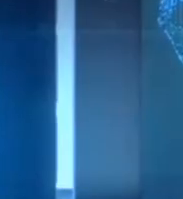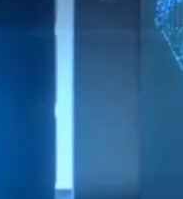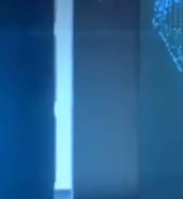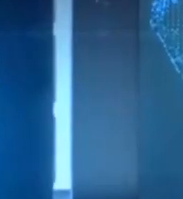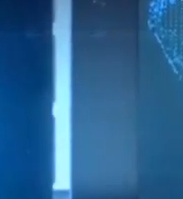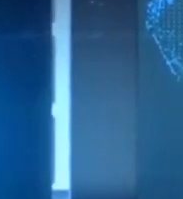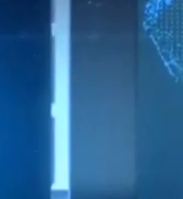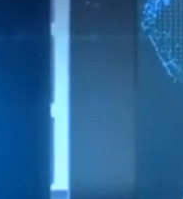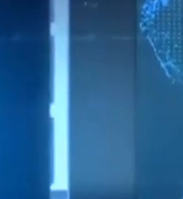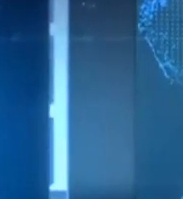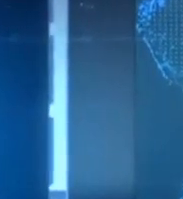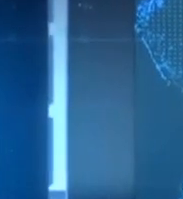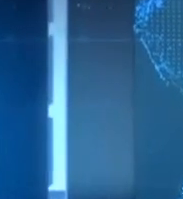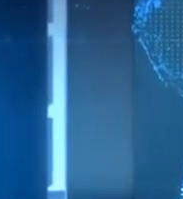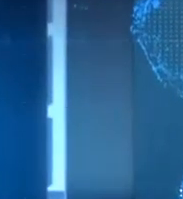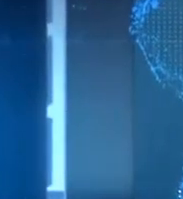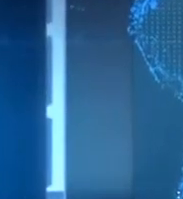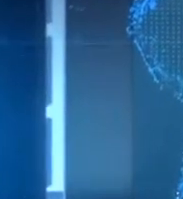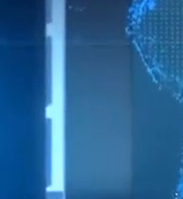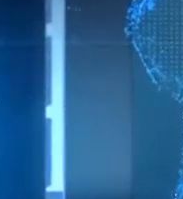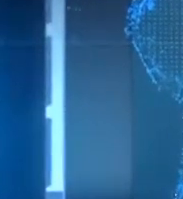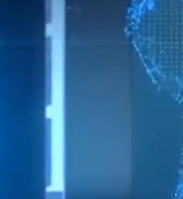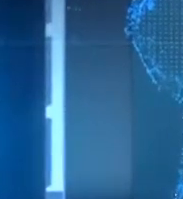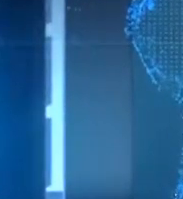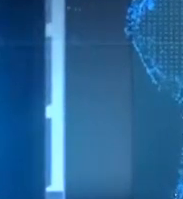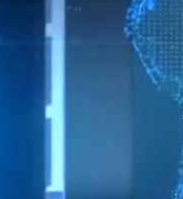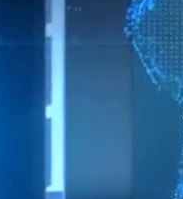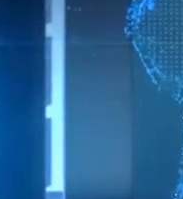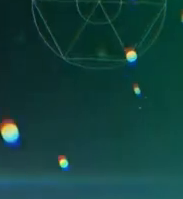Мадина Берқызы, Жаслан Шынгенже, Жетісу телеарнасы.